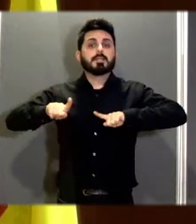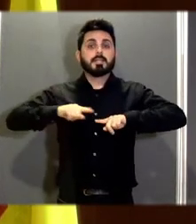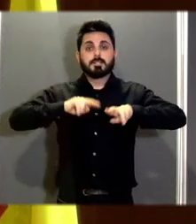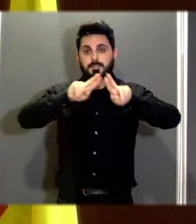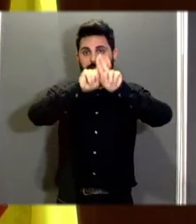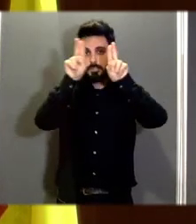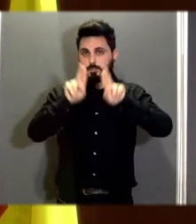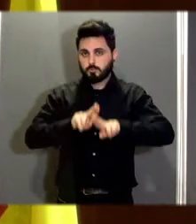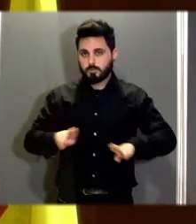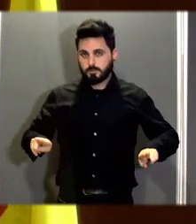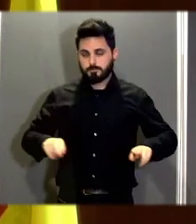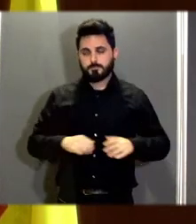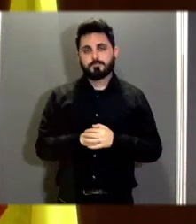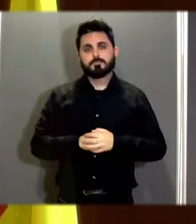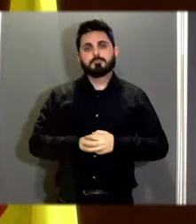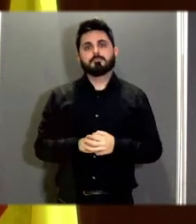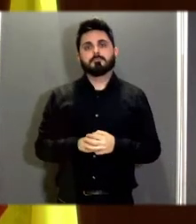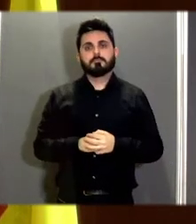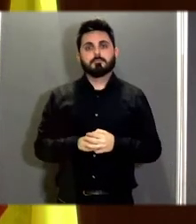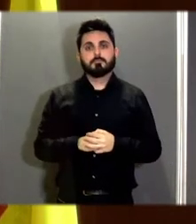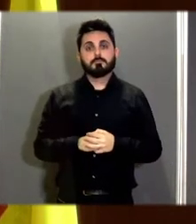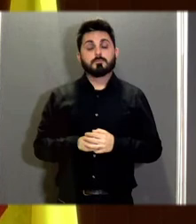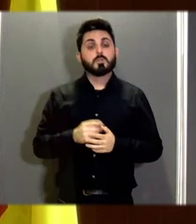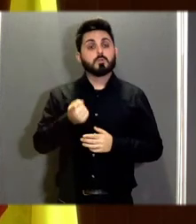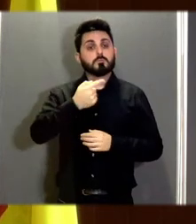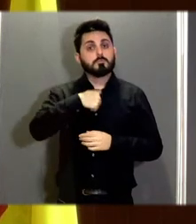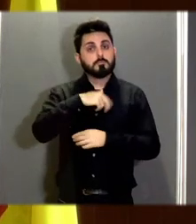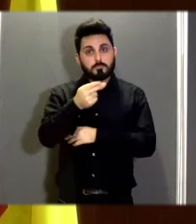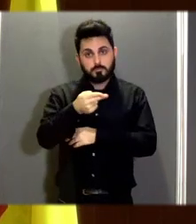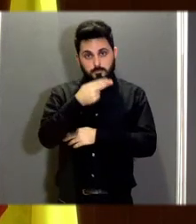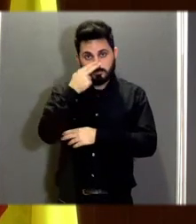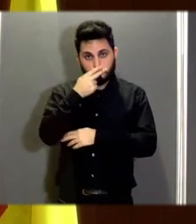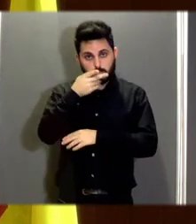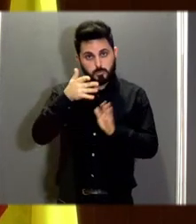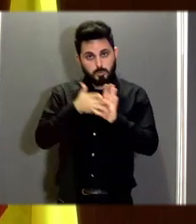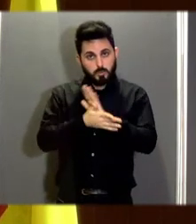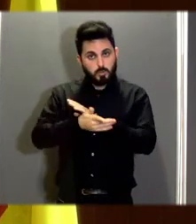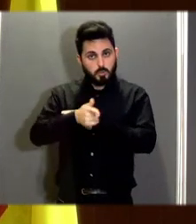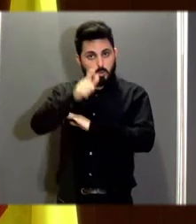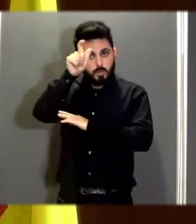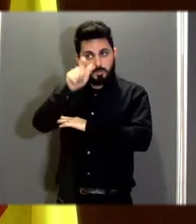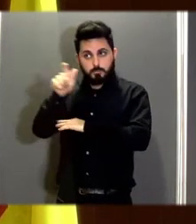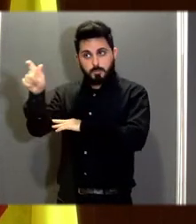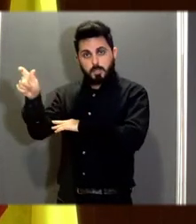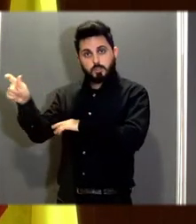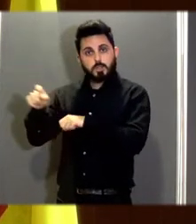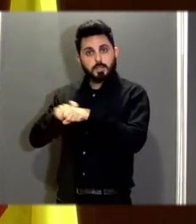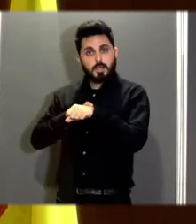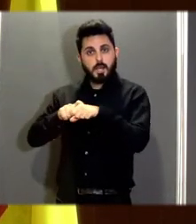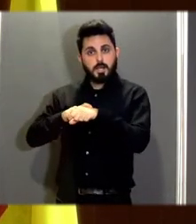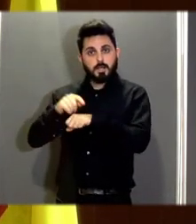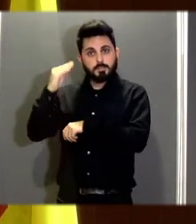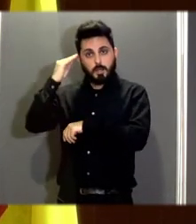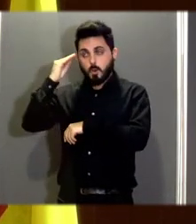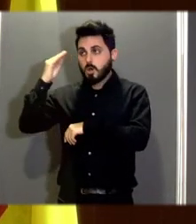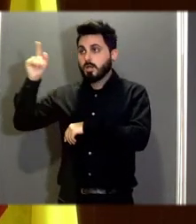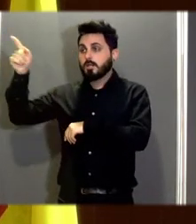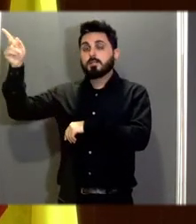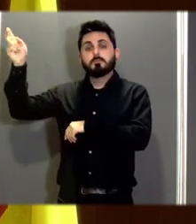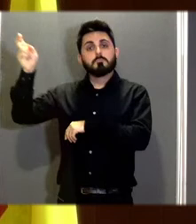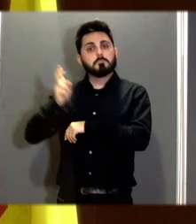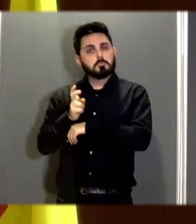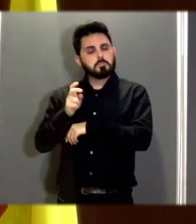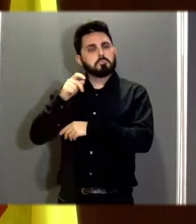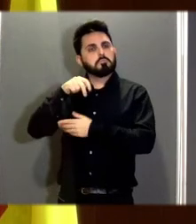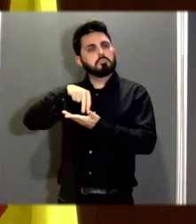Vam tenir una intervenció molt interessant, vam tenir la sort de tenir unes persones que venien del Japó molt interessades i ens van dir, i